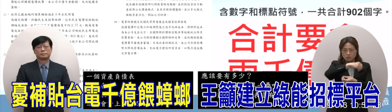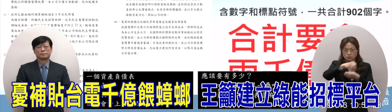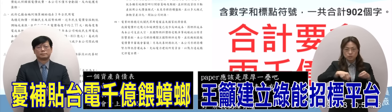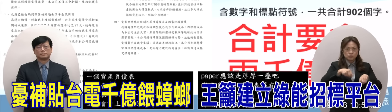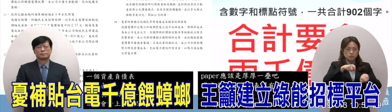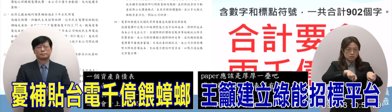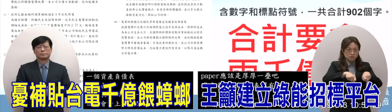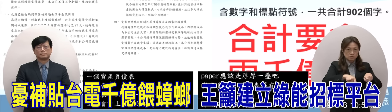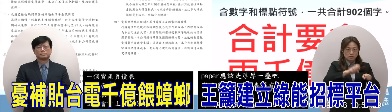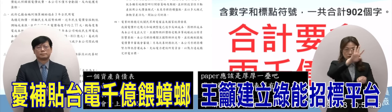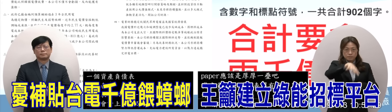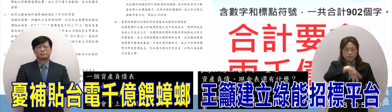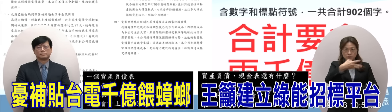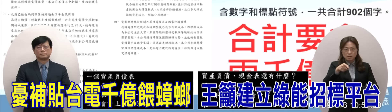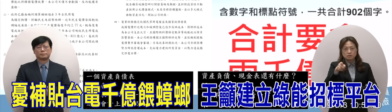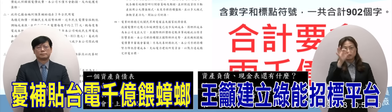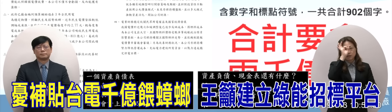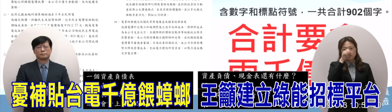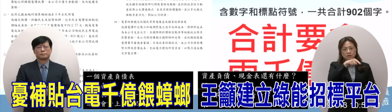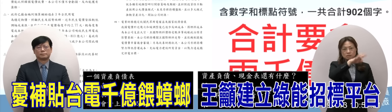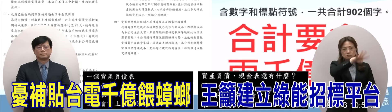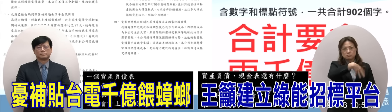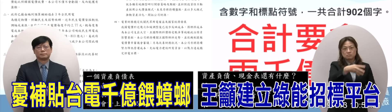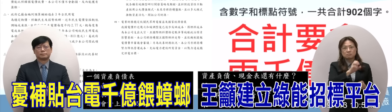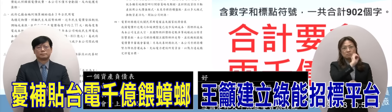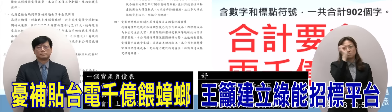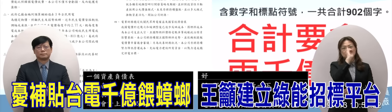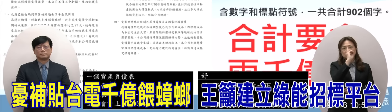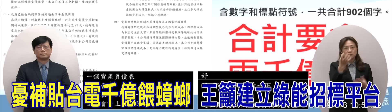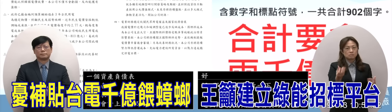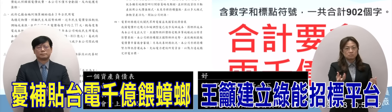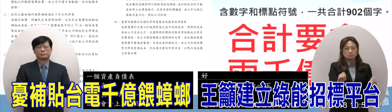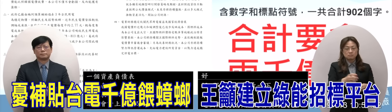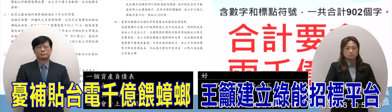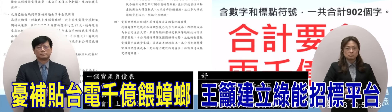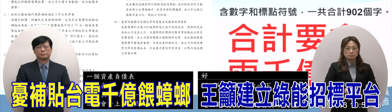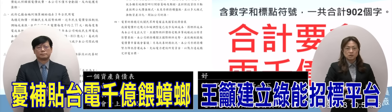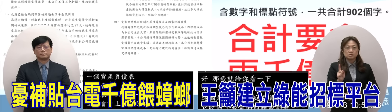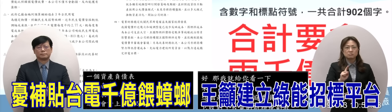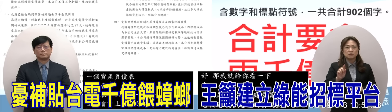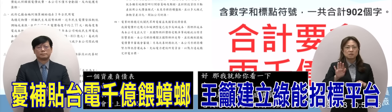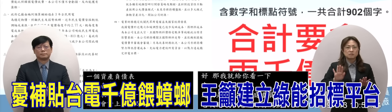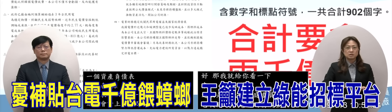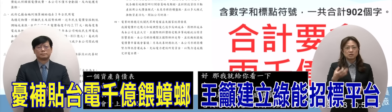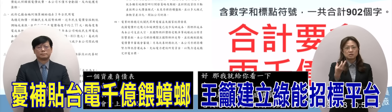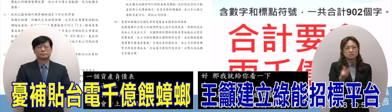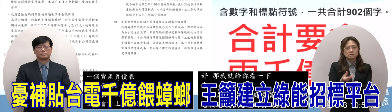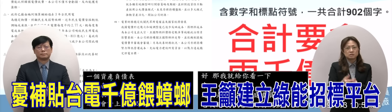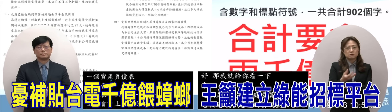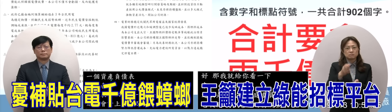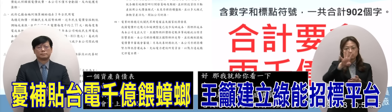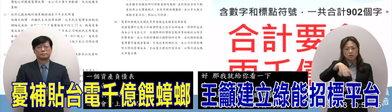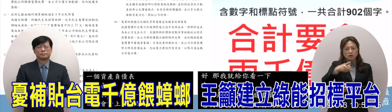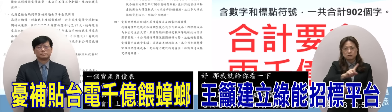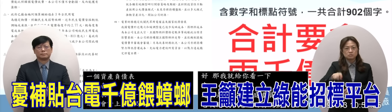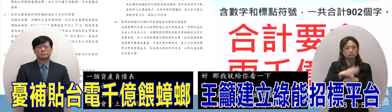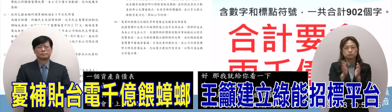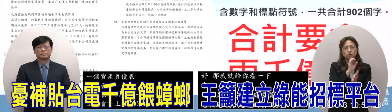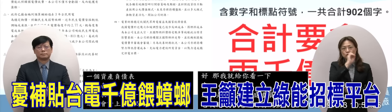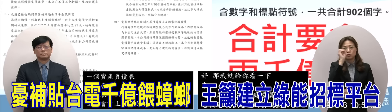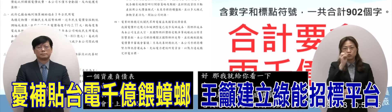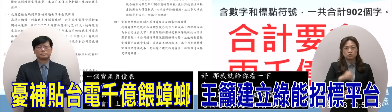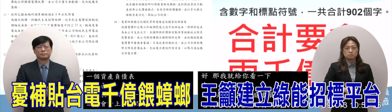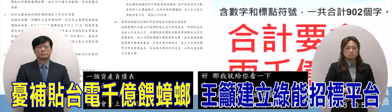看，什么表？什么表都没有，啊，什么现金表，什么通都没有，两张 A4 的